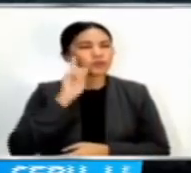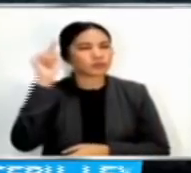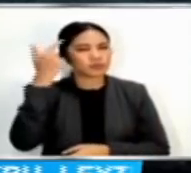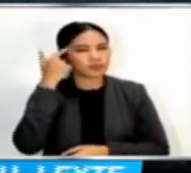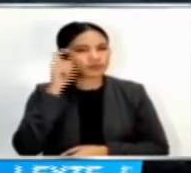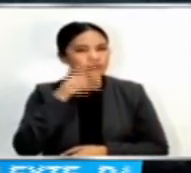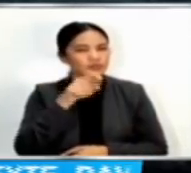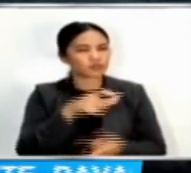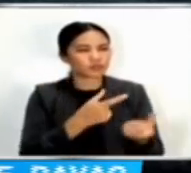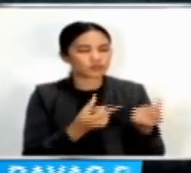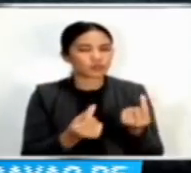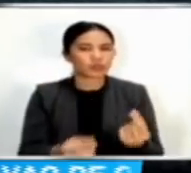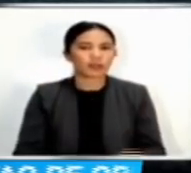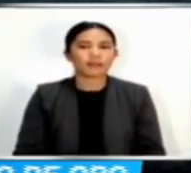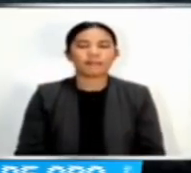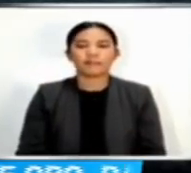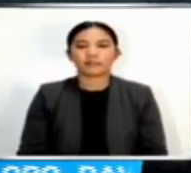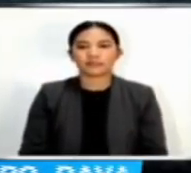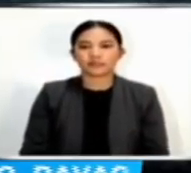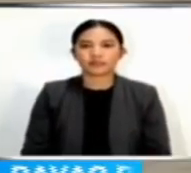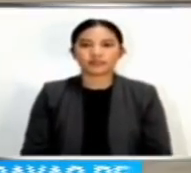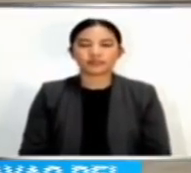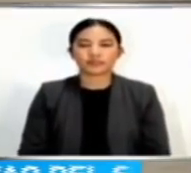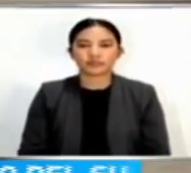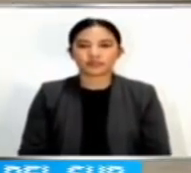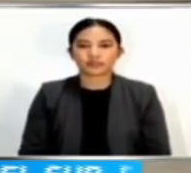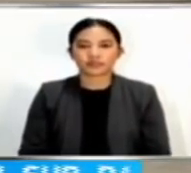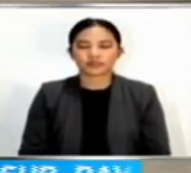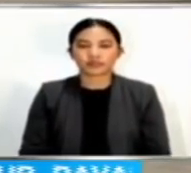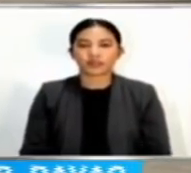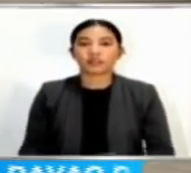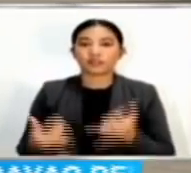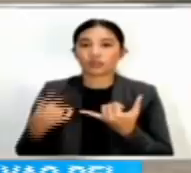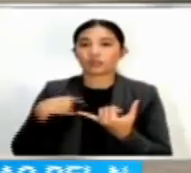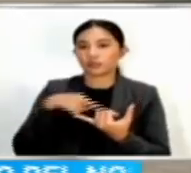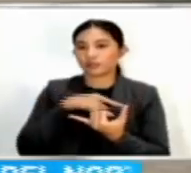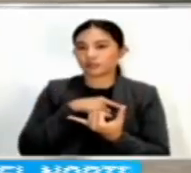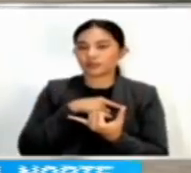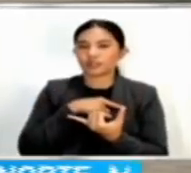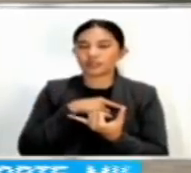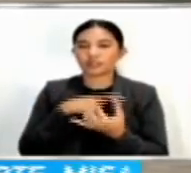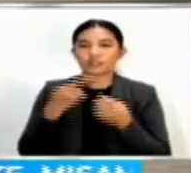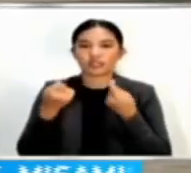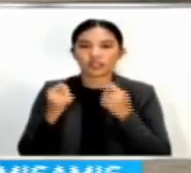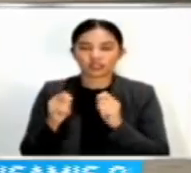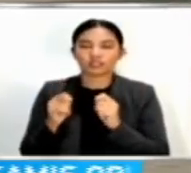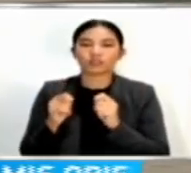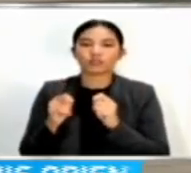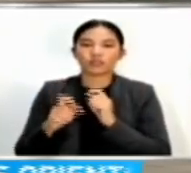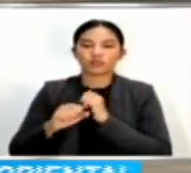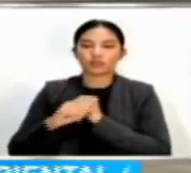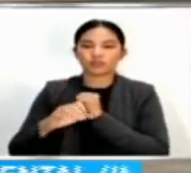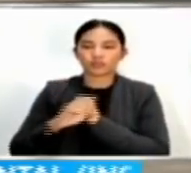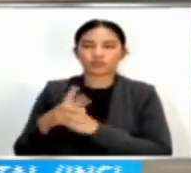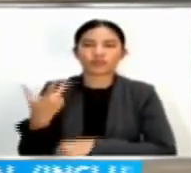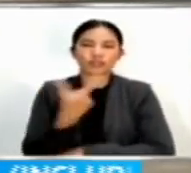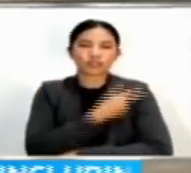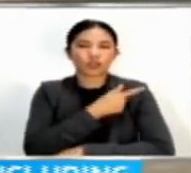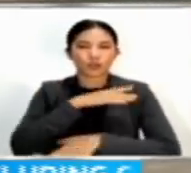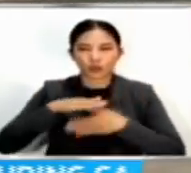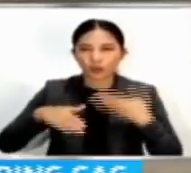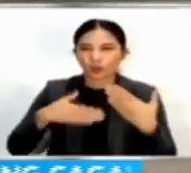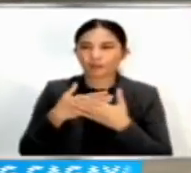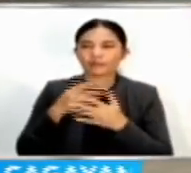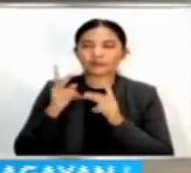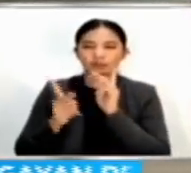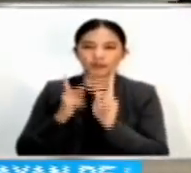Ay, yung inaano natin kasi, pinopromote na siyempre mabakunahan lahat sana, no? Pero